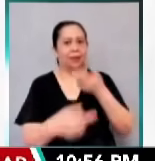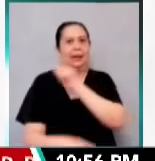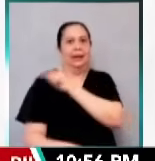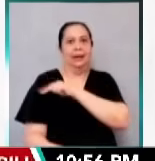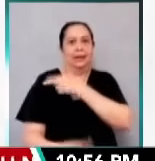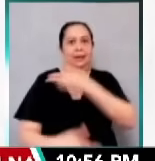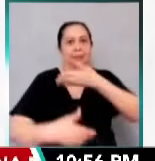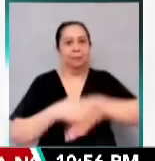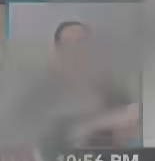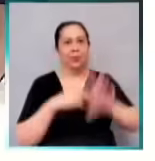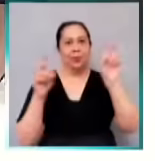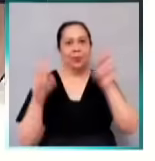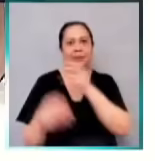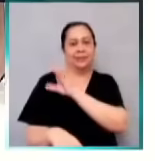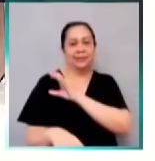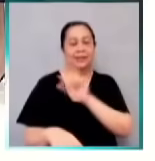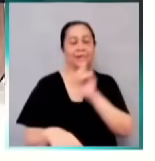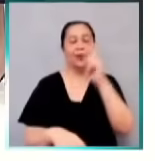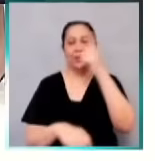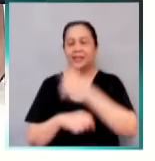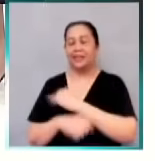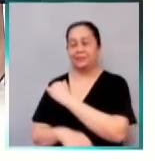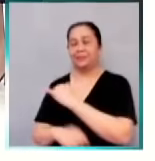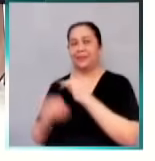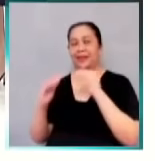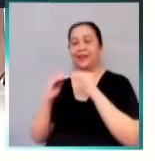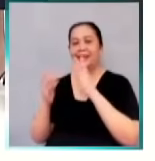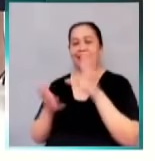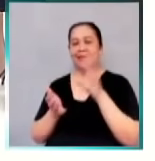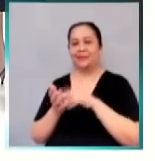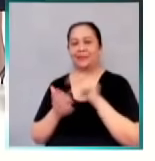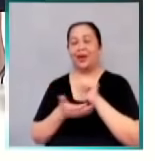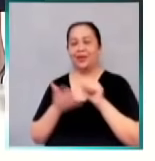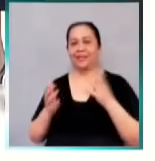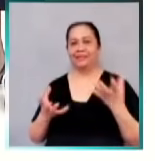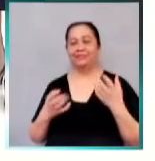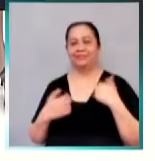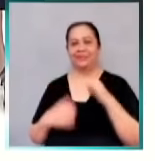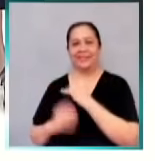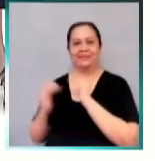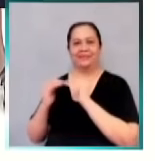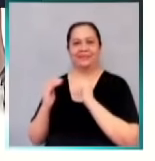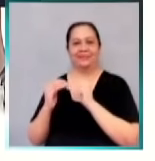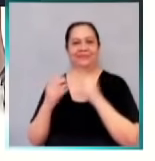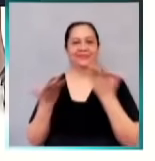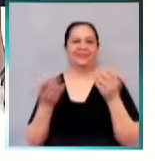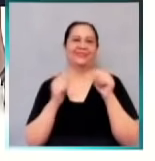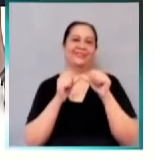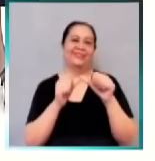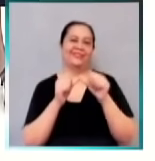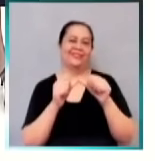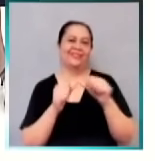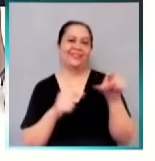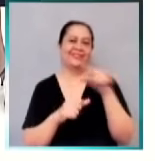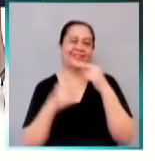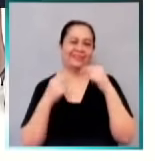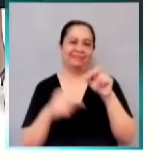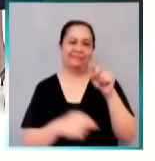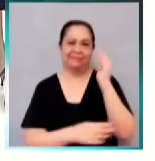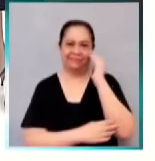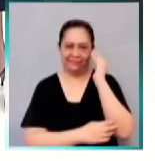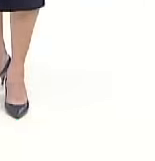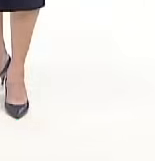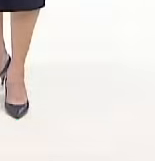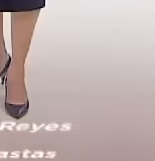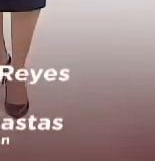Well, one day, maabot din natin yan. Oo. Gusto ko rin maging artist. At tuloy-tuloy lamang ang mga balitang dapat yung malaman. Susunod na